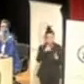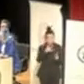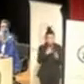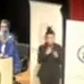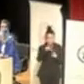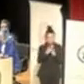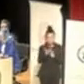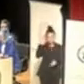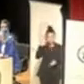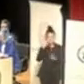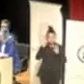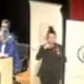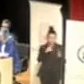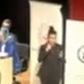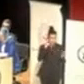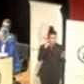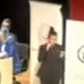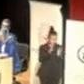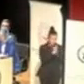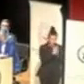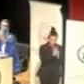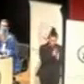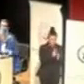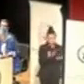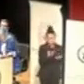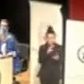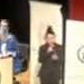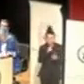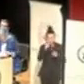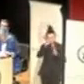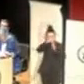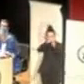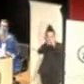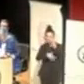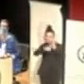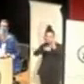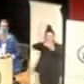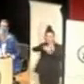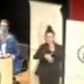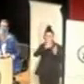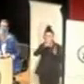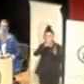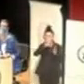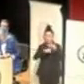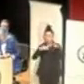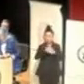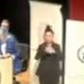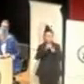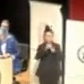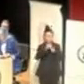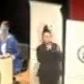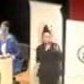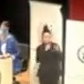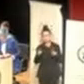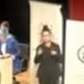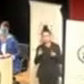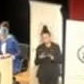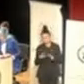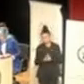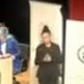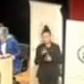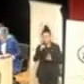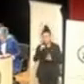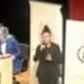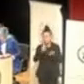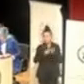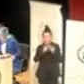kitaplar ve seslendirilmekte olan kitapların listesine üyelerimiz ulaşabilmekte. Aynı zamanda